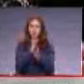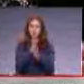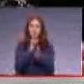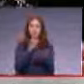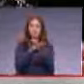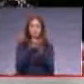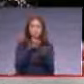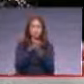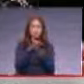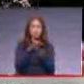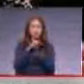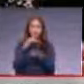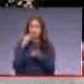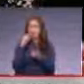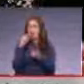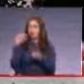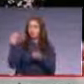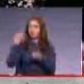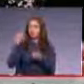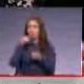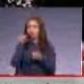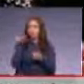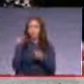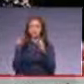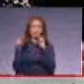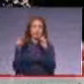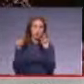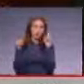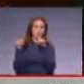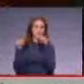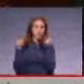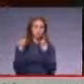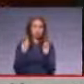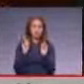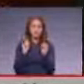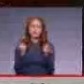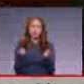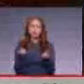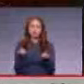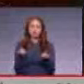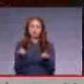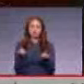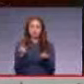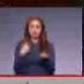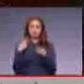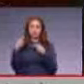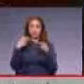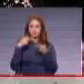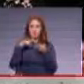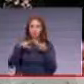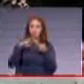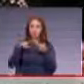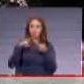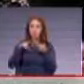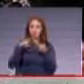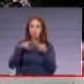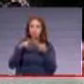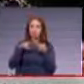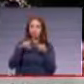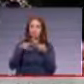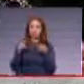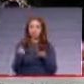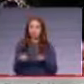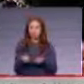ويتدخلوا ويوصلوا من هنا ويوصلوا من هنا، ولما نقول لا يا جماعه ما هو في خلاص ونتصالح، يقول لك لا اصل ما ينفعش،